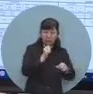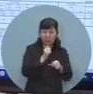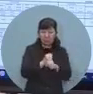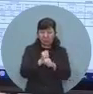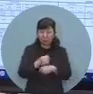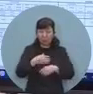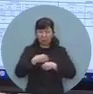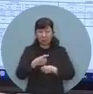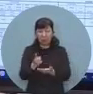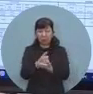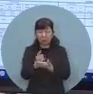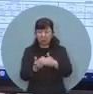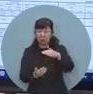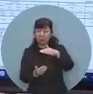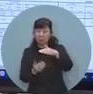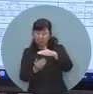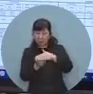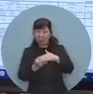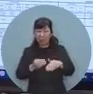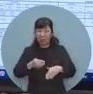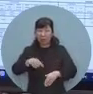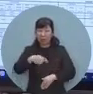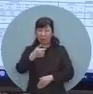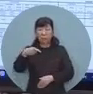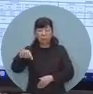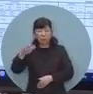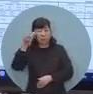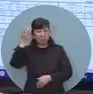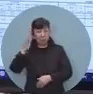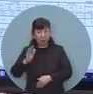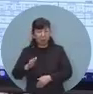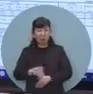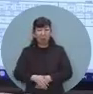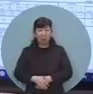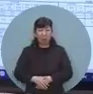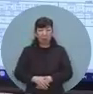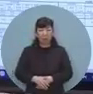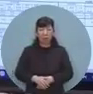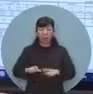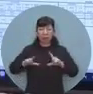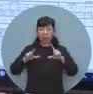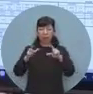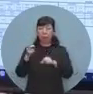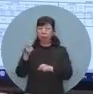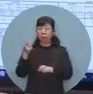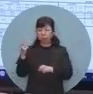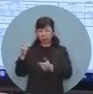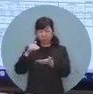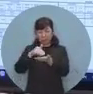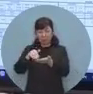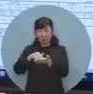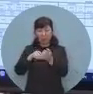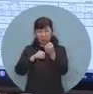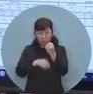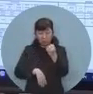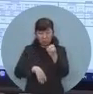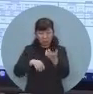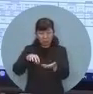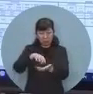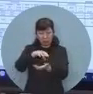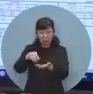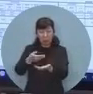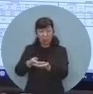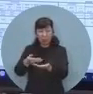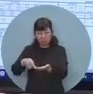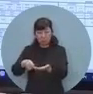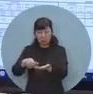マップは最大雨量153mmを想定してるにも関わらずえその東京都がですね算出の根拠とした半ランズですねそっちの方が